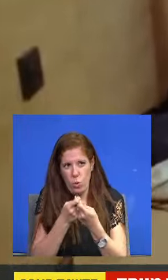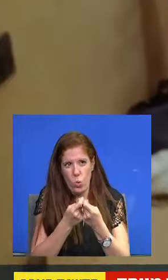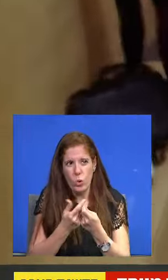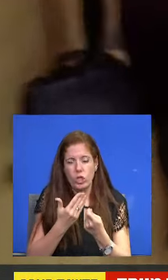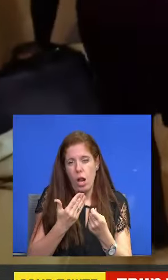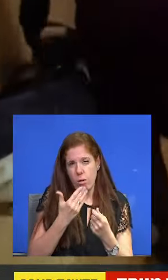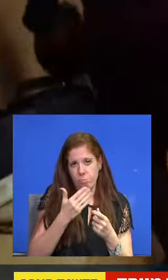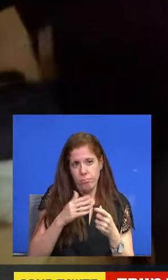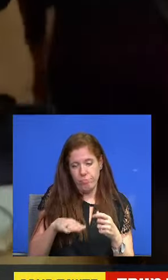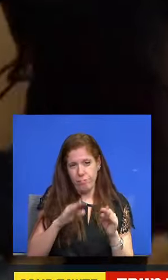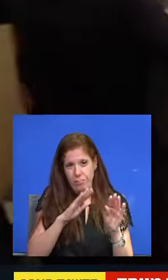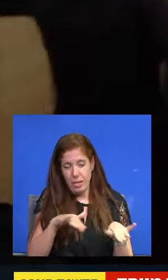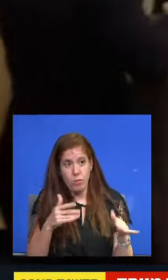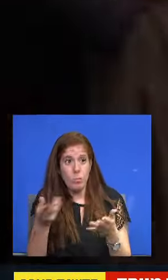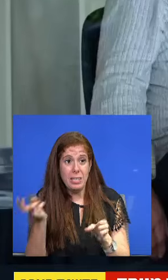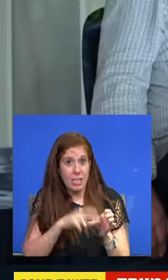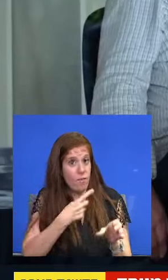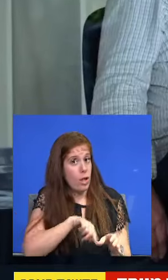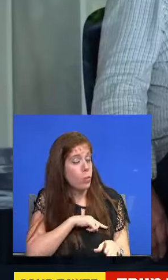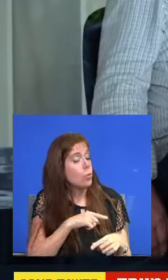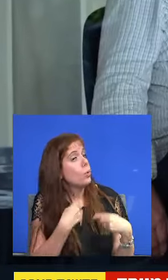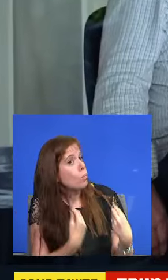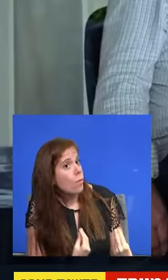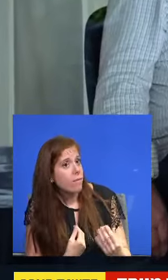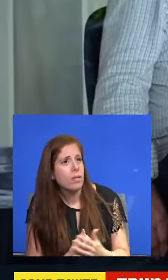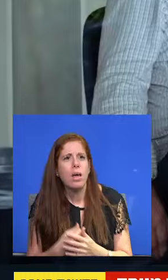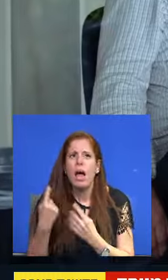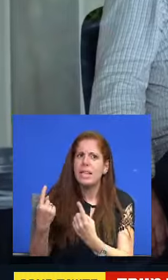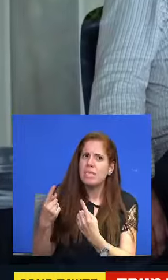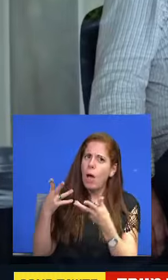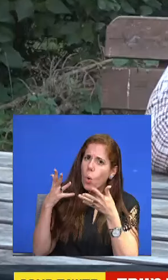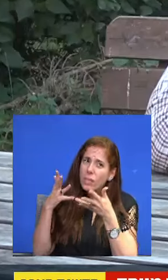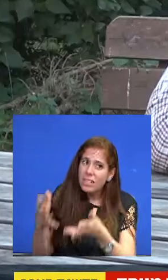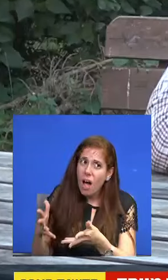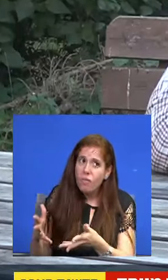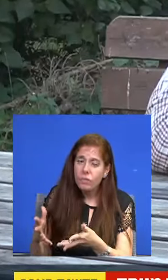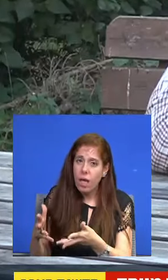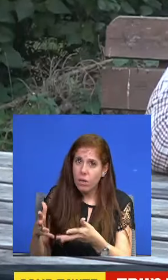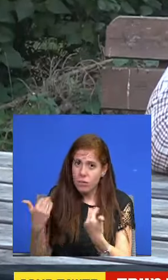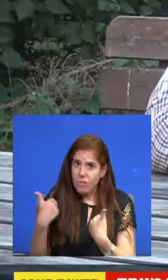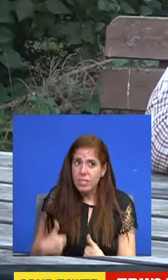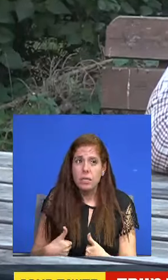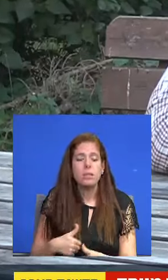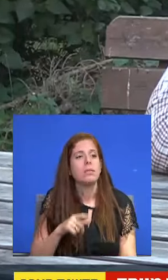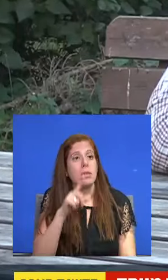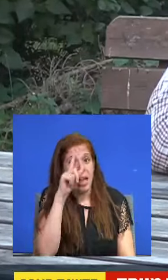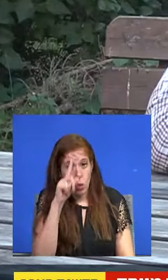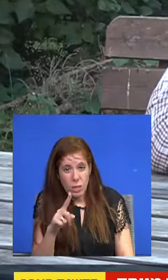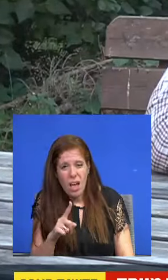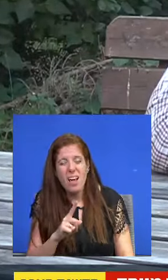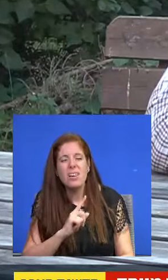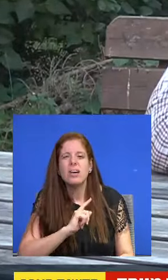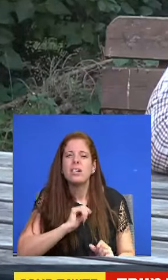Herr König. Einen schönen guten Tag. Sie sind auch angegriffen worden von Rechtsradikalen. You know how